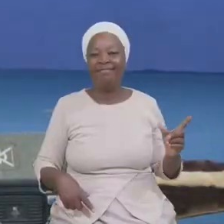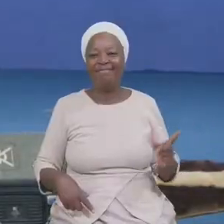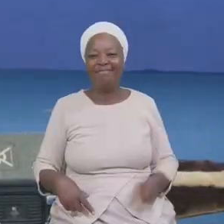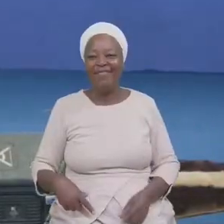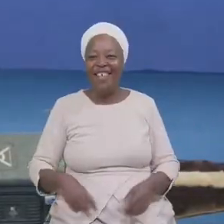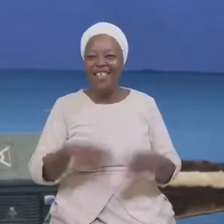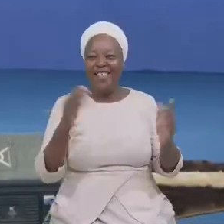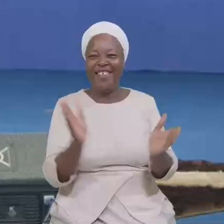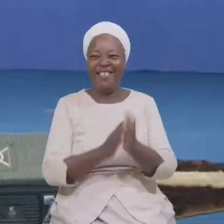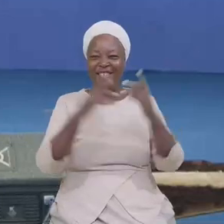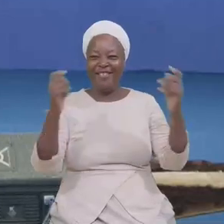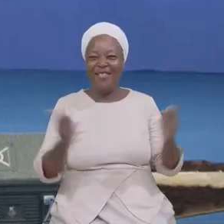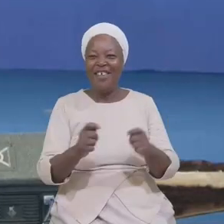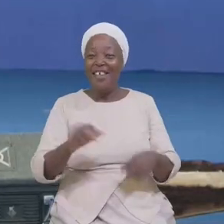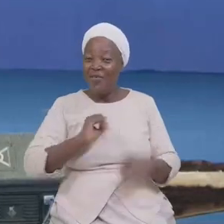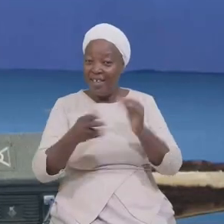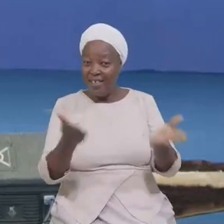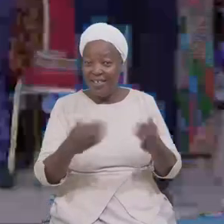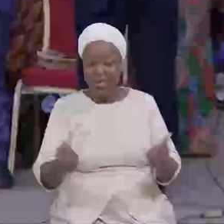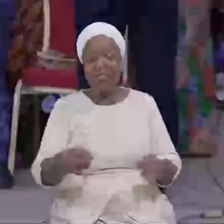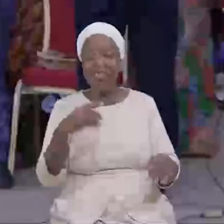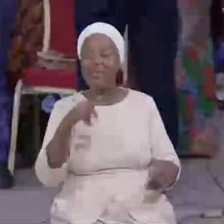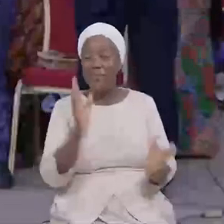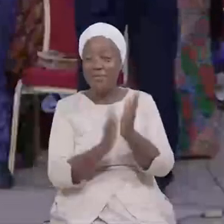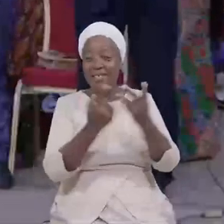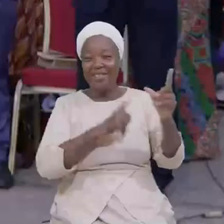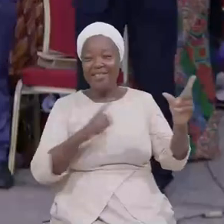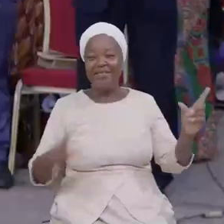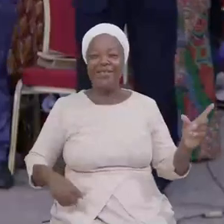Alléluia. Si vous êtes là, je dis gloire à Dieu.